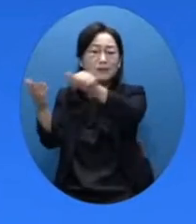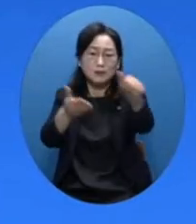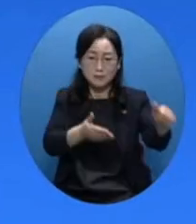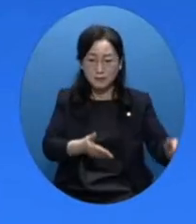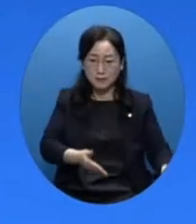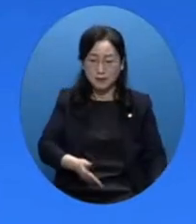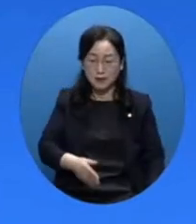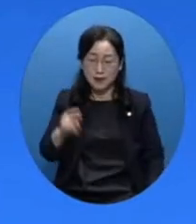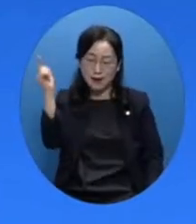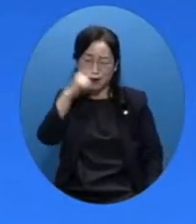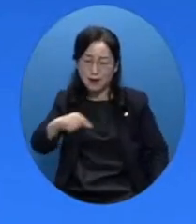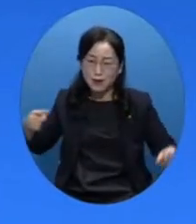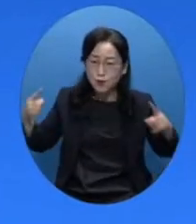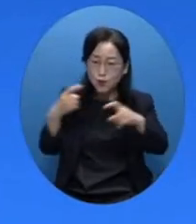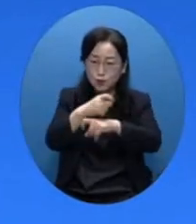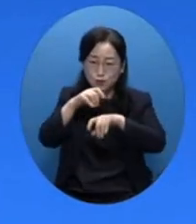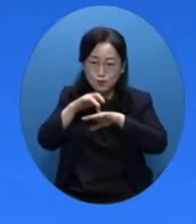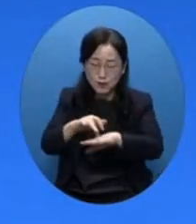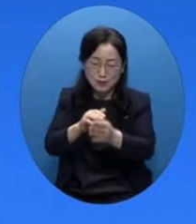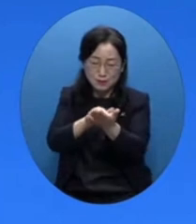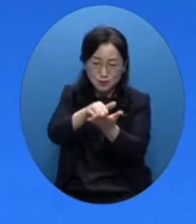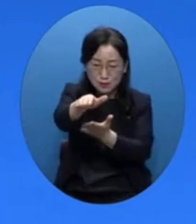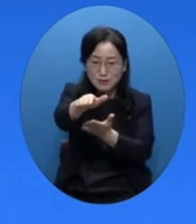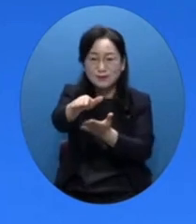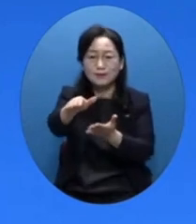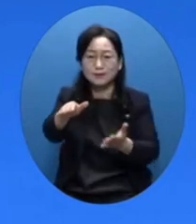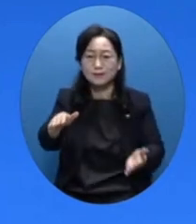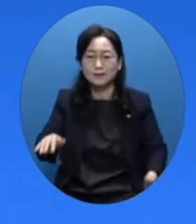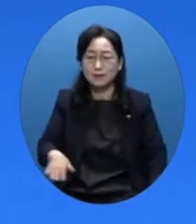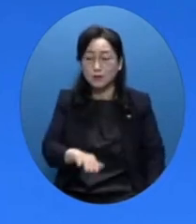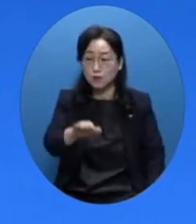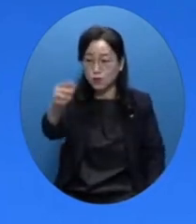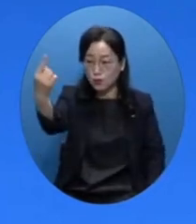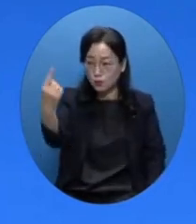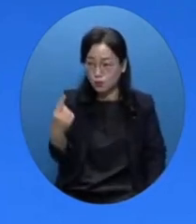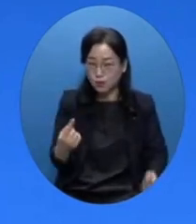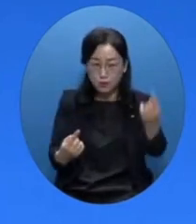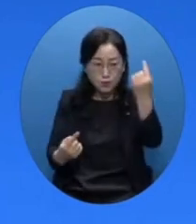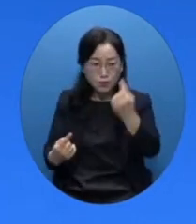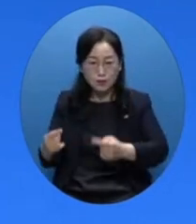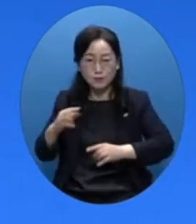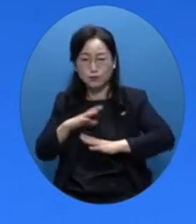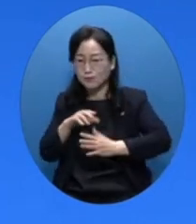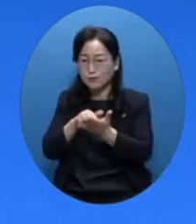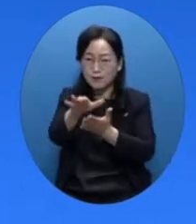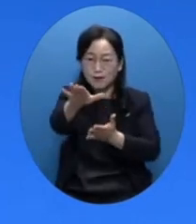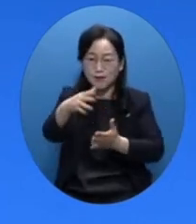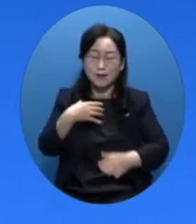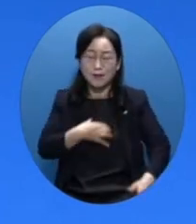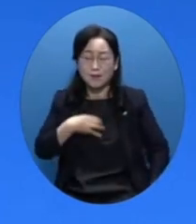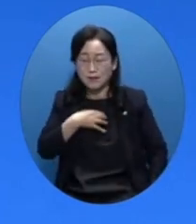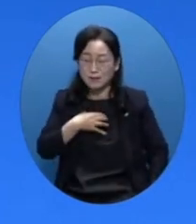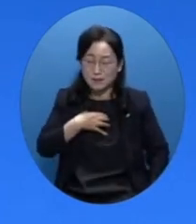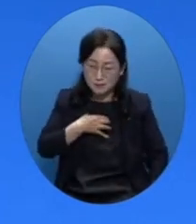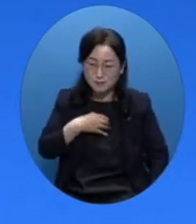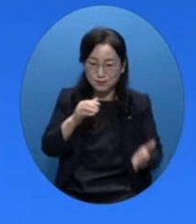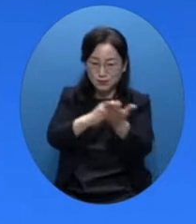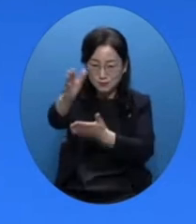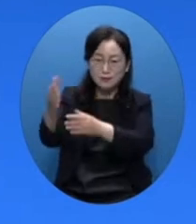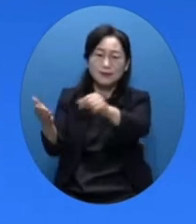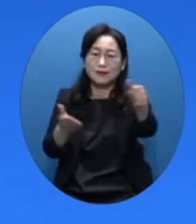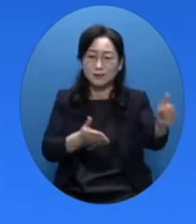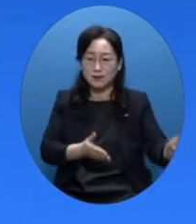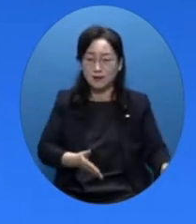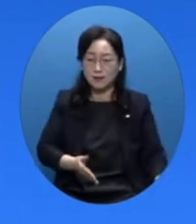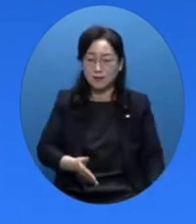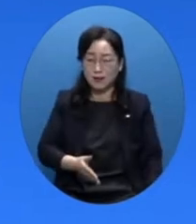악한 원수 마귀를 우리가 물리쳐야 됩니다 우리에게 다 고른 기업을 물리쳐야 되는 것입니다 염려 것이고 적을 물리쳐야 되는 것입니다